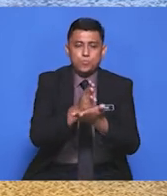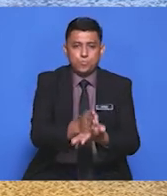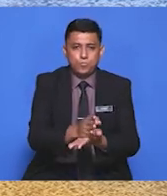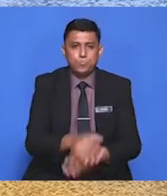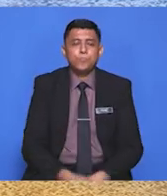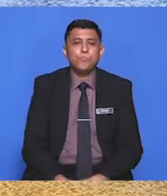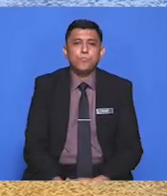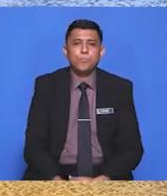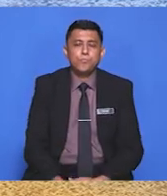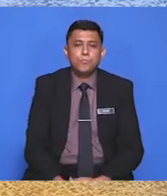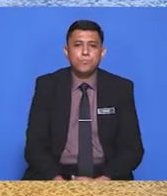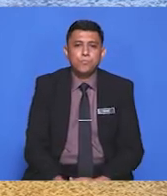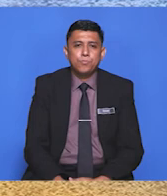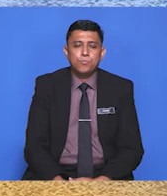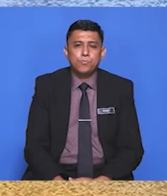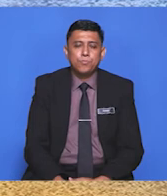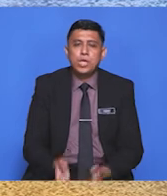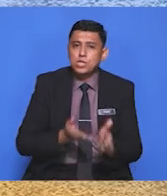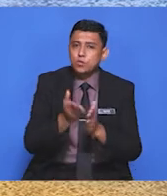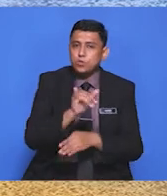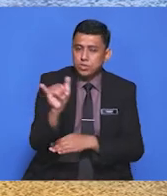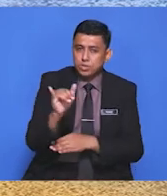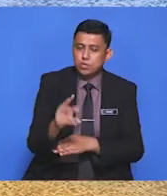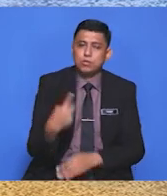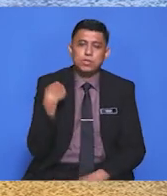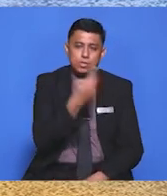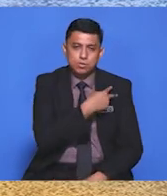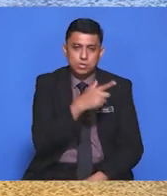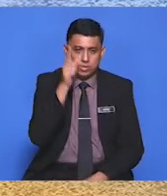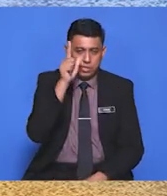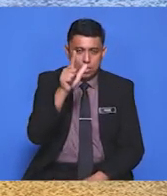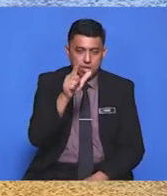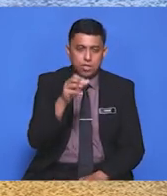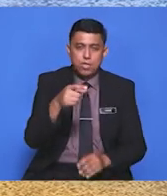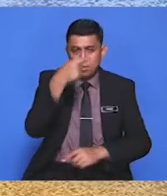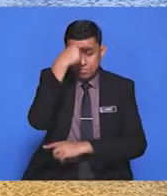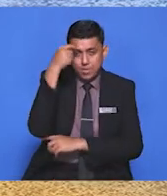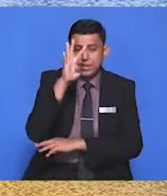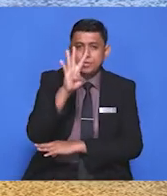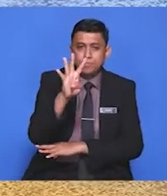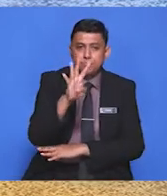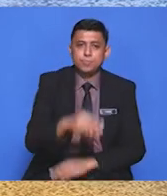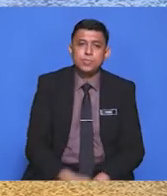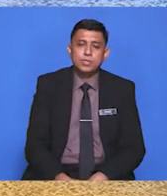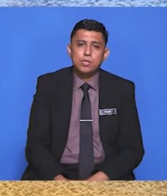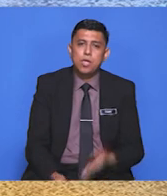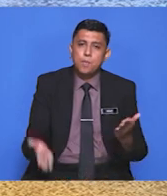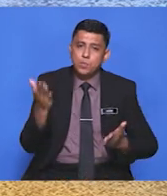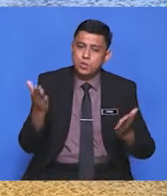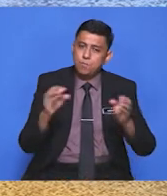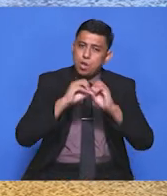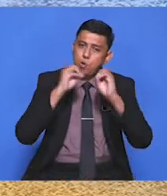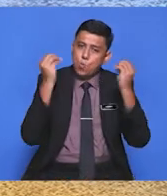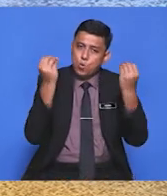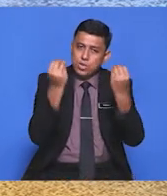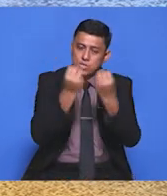syarikat berkenaan. Seterusnya, kita lihat faktor yang keempat, iaitu pertimbangan